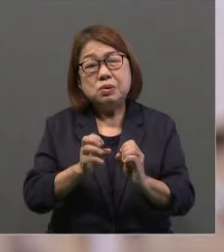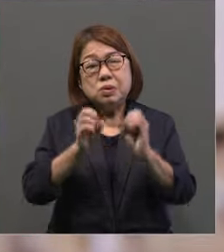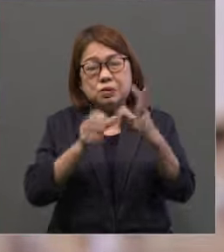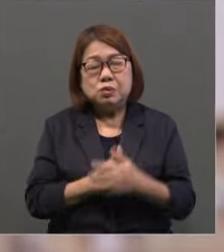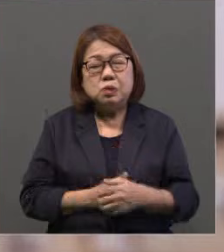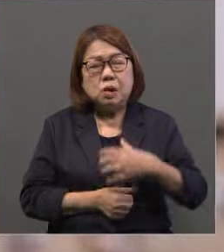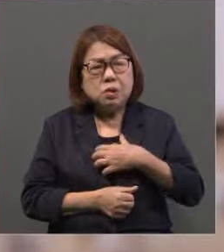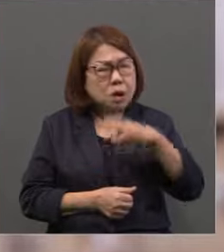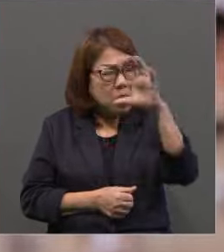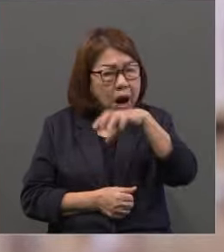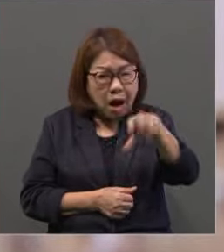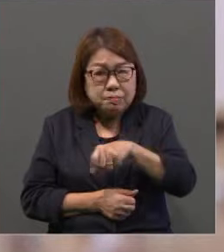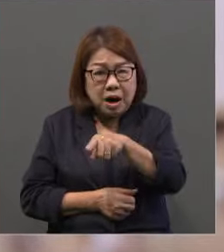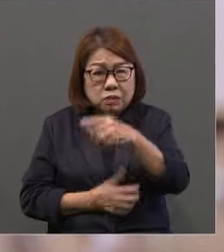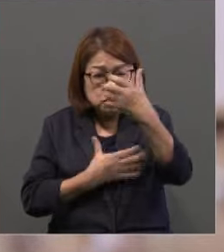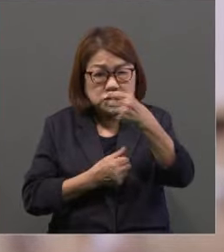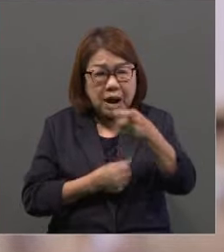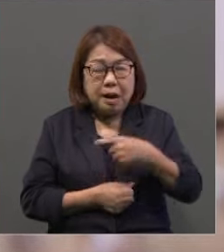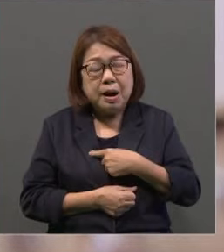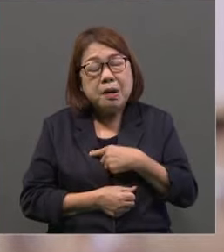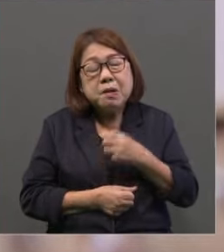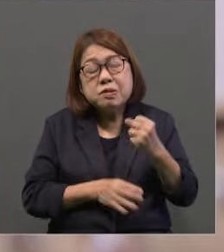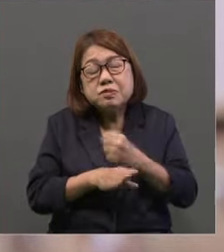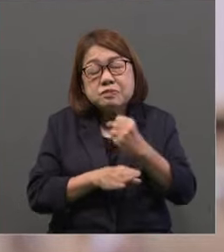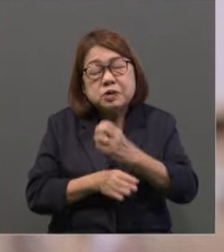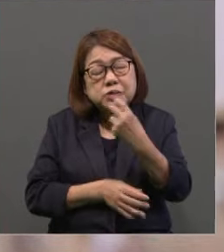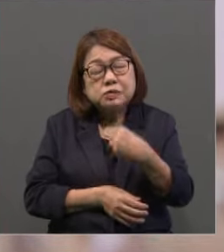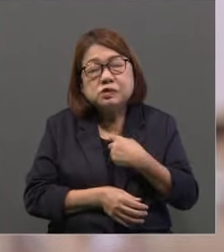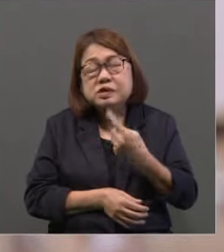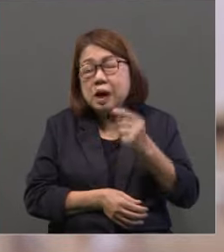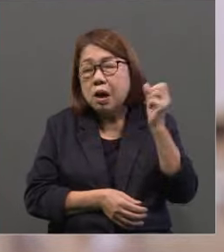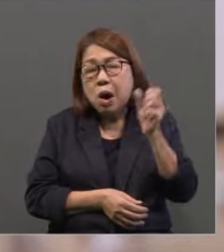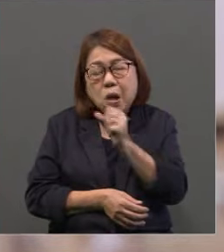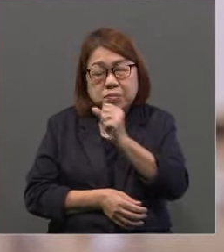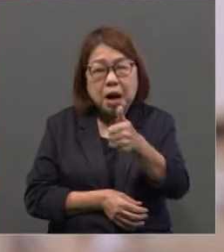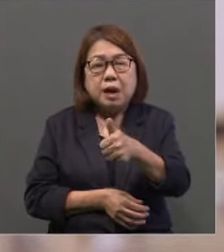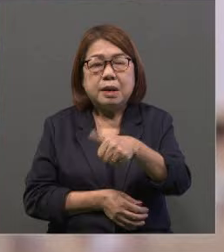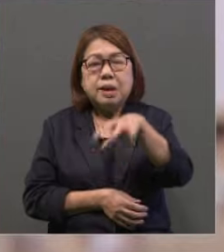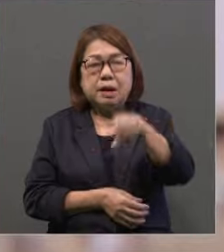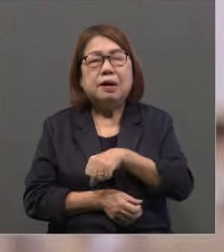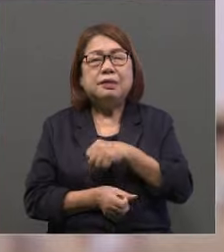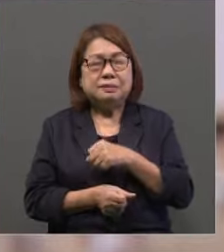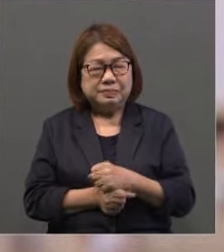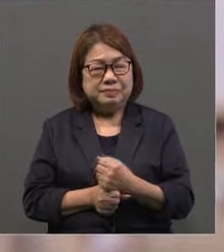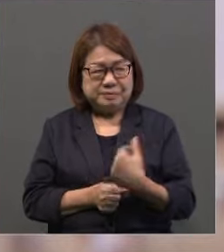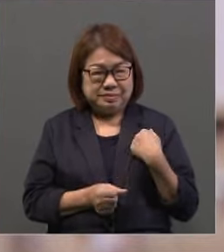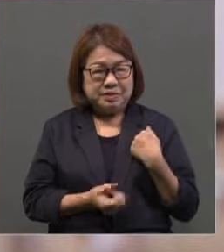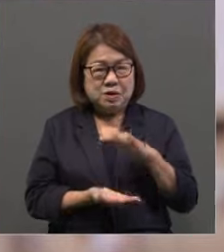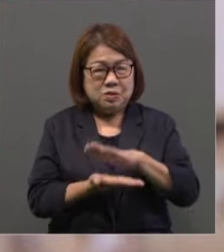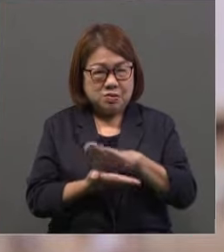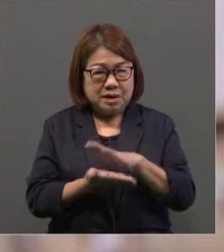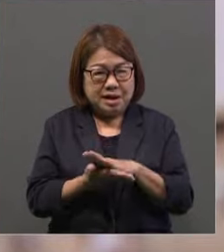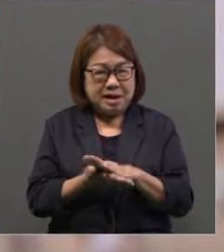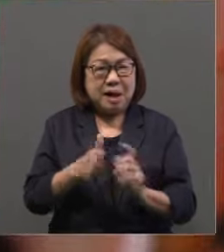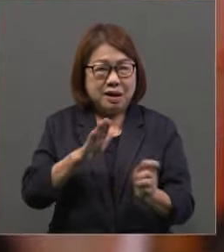กเข้าวงครับผมก็เลยไปร้องให้ครูนิคมฟังแล้วครูนิคมก็เลยเลือกผมเข้ามาในวงครับมาเป็นตัวแทนนักร้องอนุบาลลำป